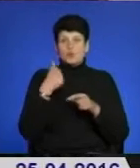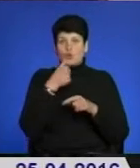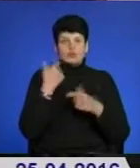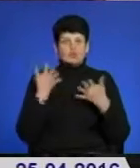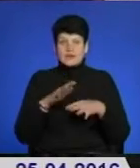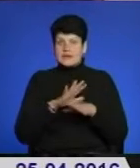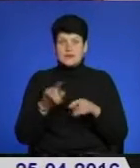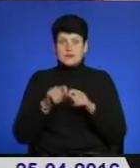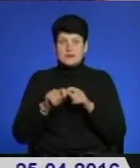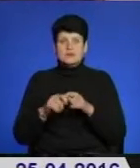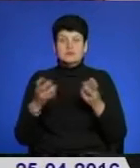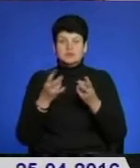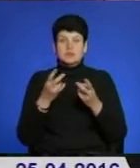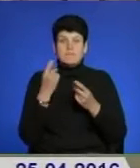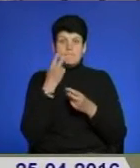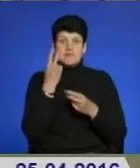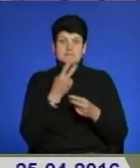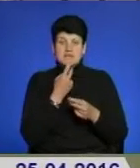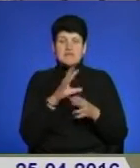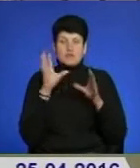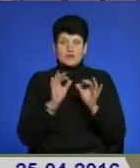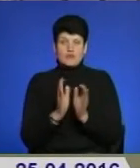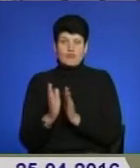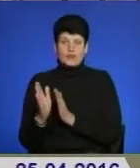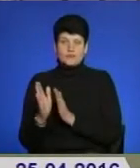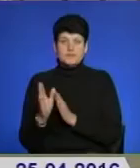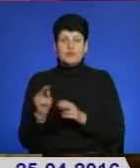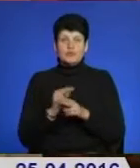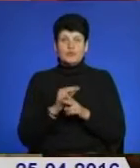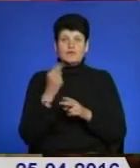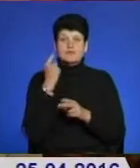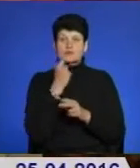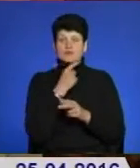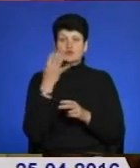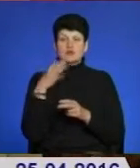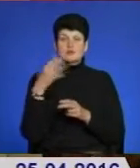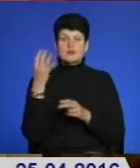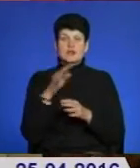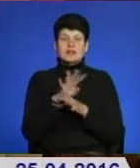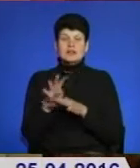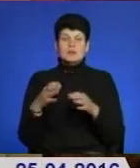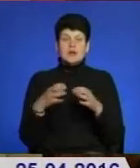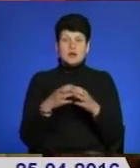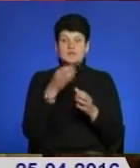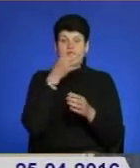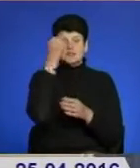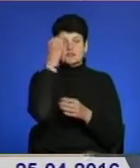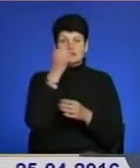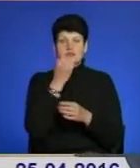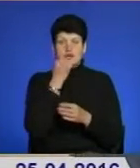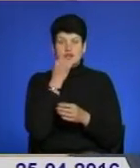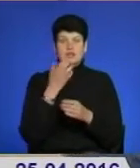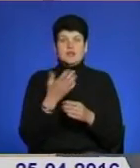провірявся, стоїть посмотреть, все ли в порядку. Полікувавши зуби, військові 44-ї окремої артилерійської бригади висловили щиру вдячність